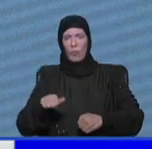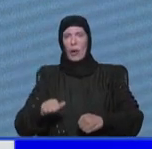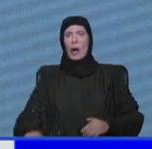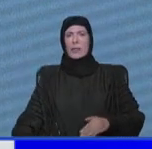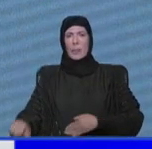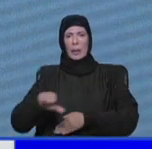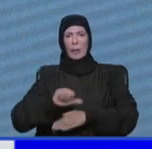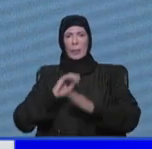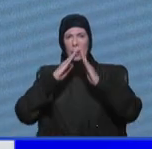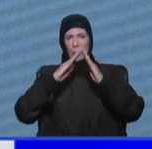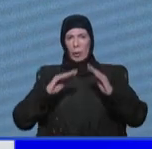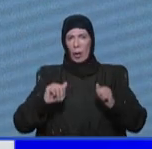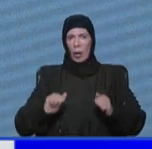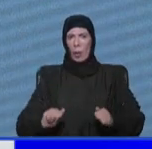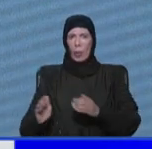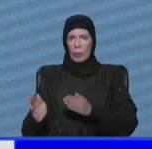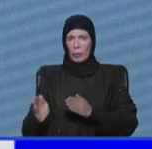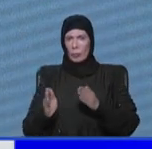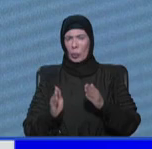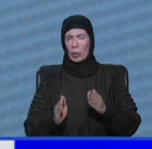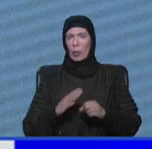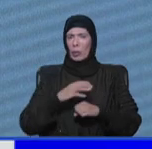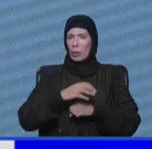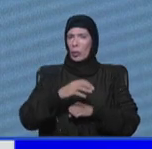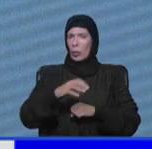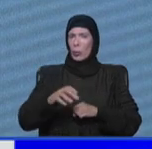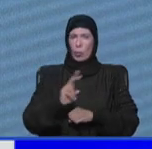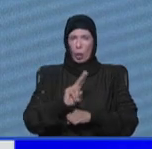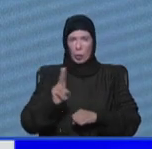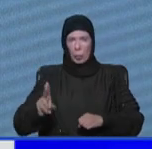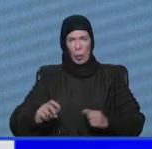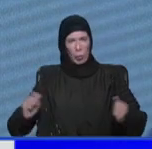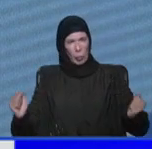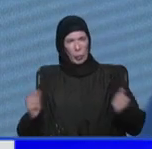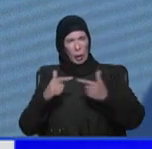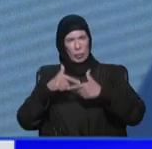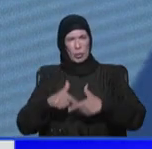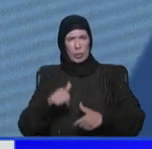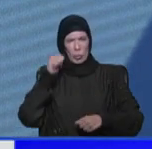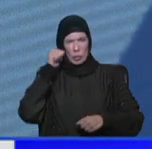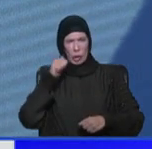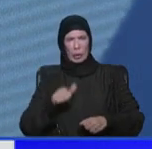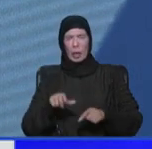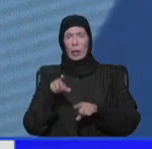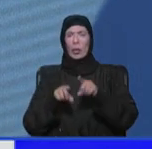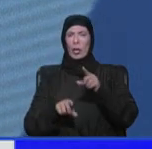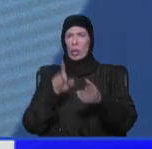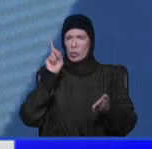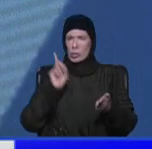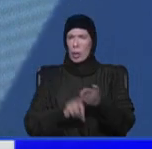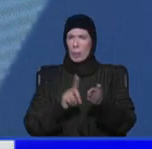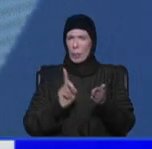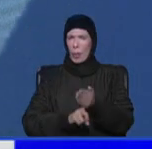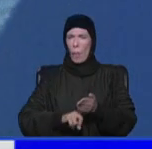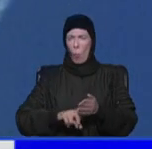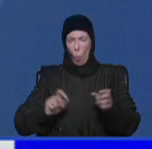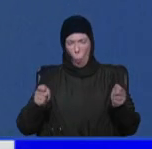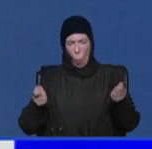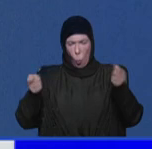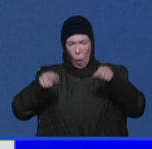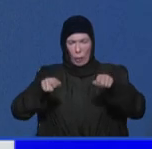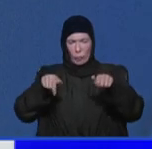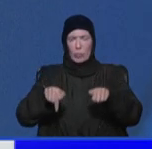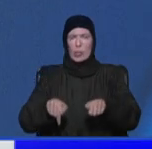في العاصمة المصرية القاهرة، في دعوتها للأطراف المتحاربة في جمهورية السودان الشقيقة إلى الالتزام بالوقف